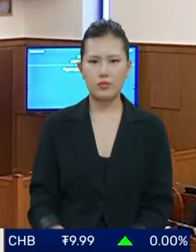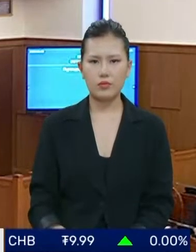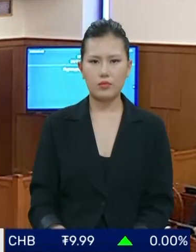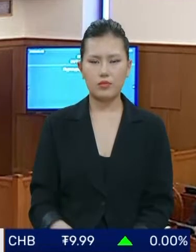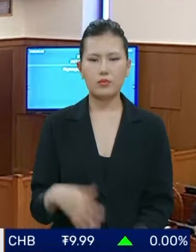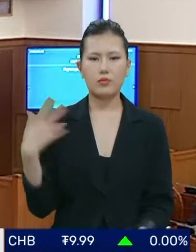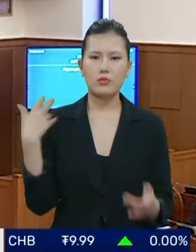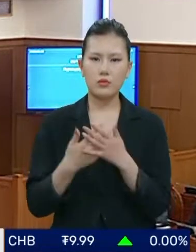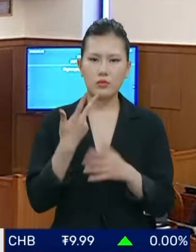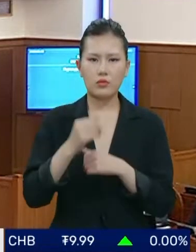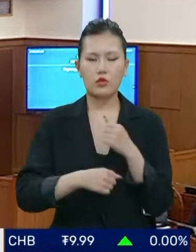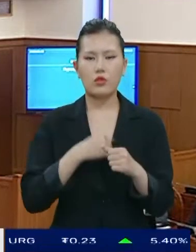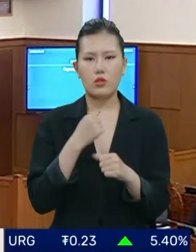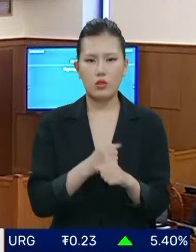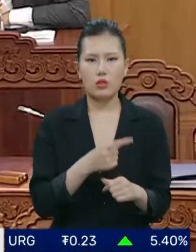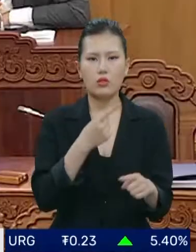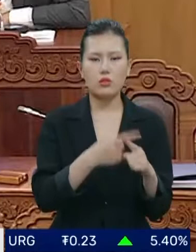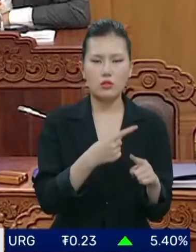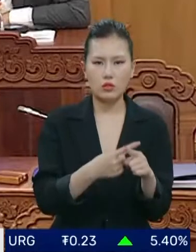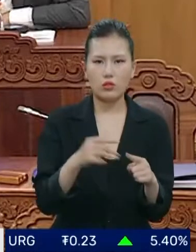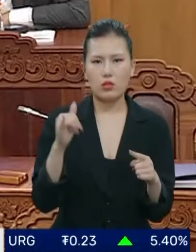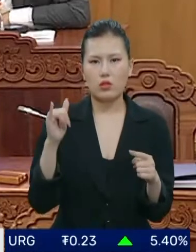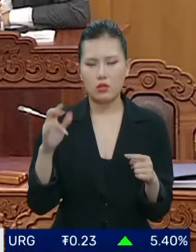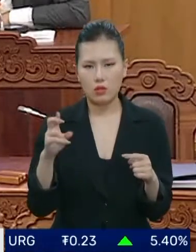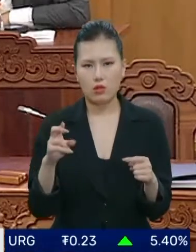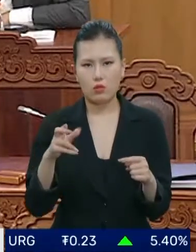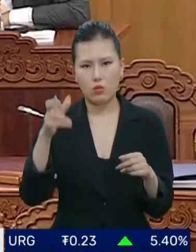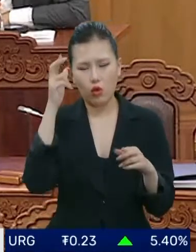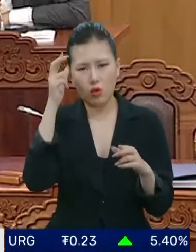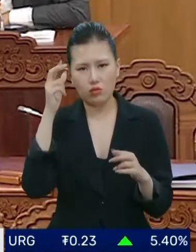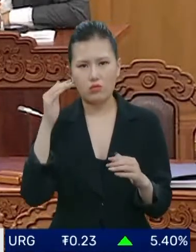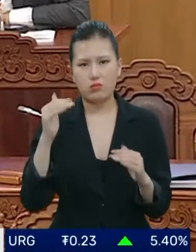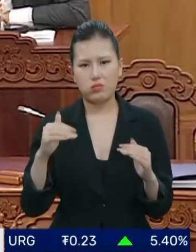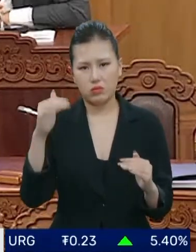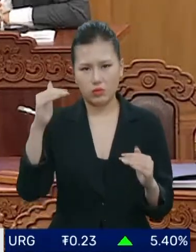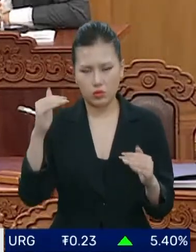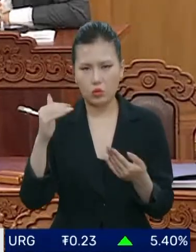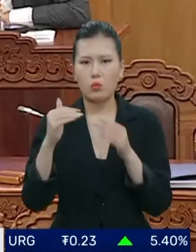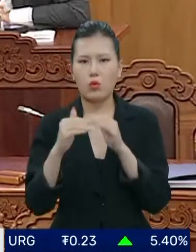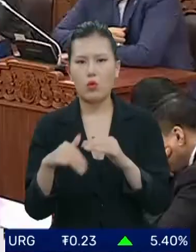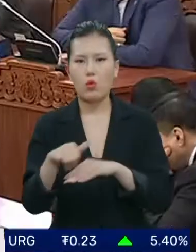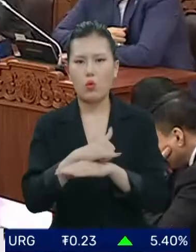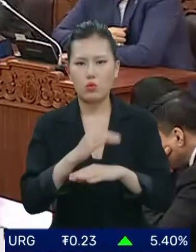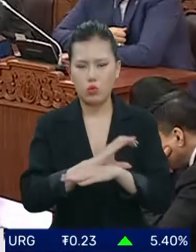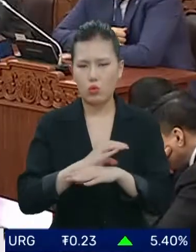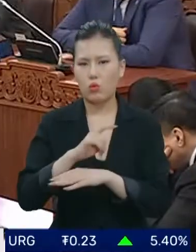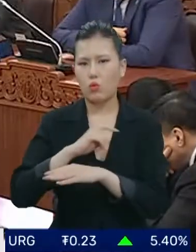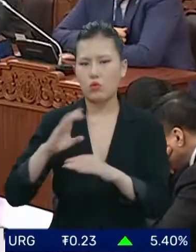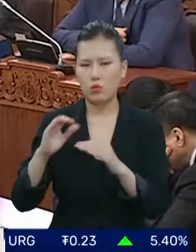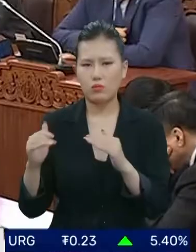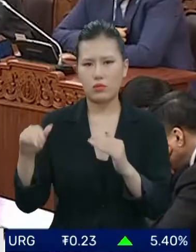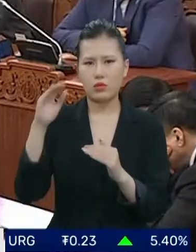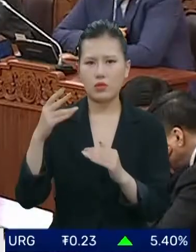Өнгөрсөн 30 жилийн хугацаанд хөдөө хотын боловсролын ялгаа, улсын хувийн сургуулийн боловсролын систем жилээс жилд ялгарч тэгш бус байдал